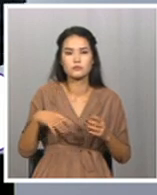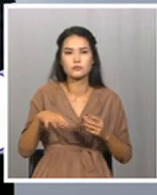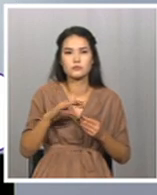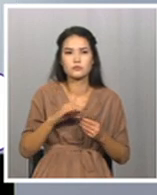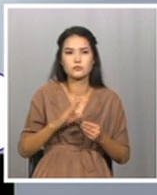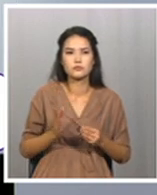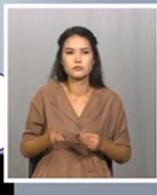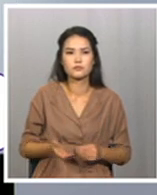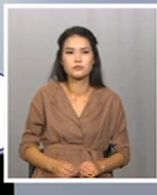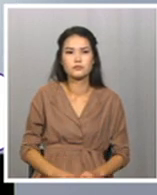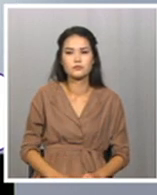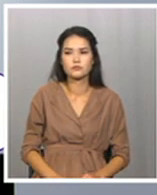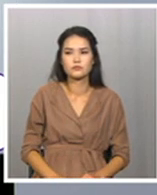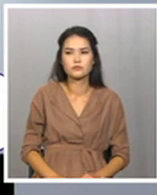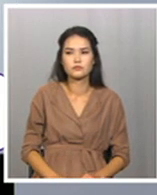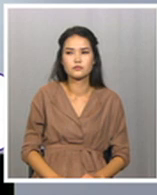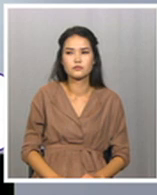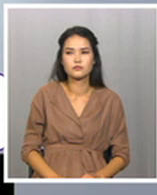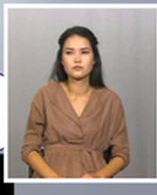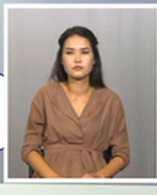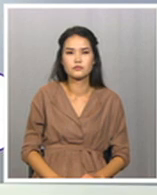көреміз.